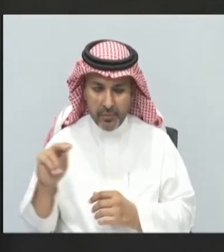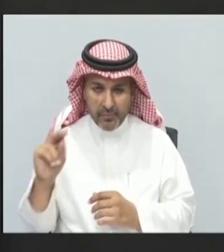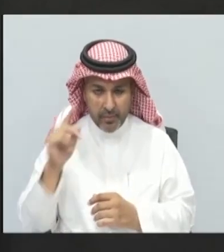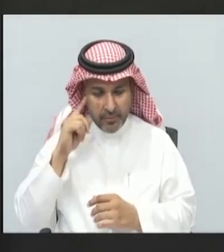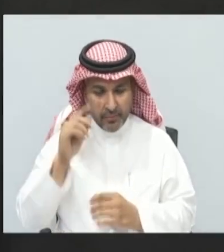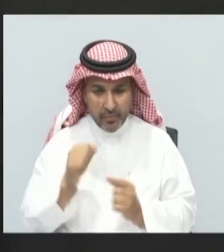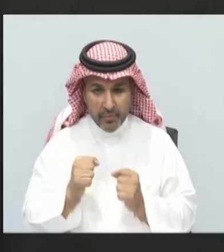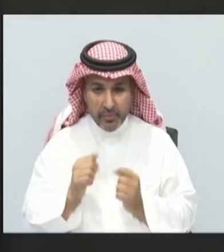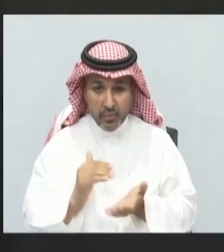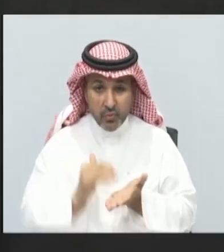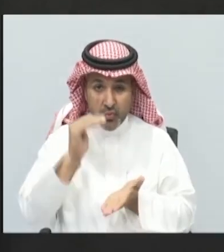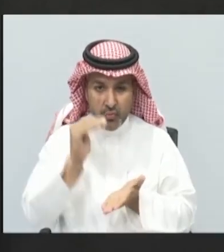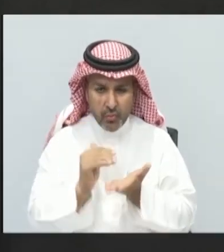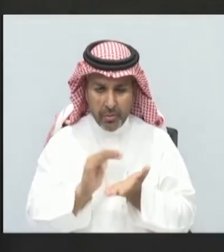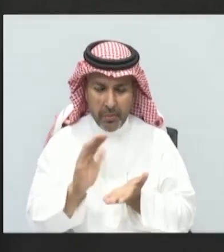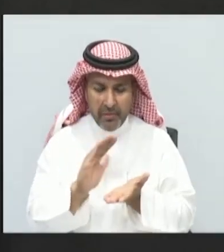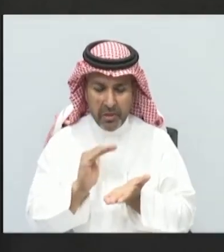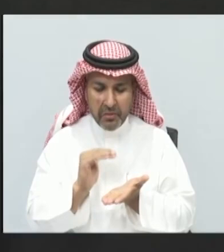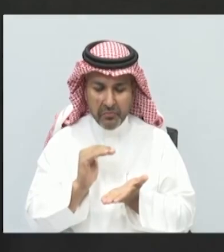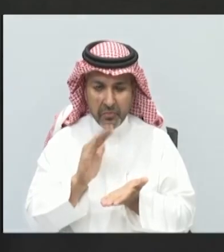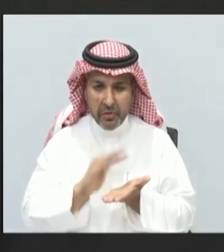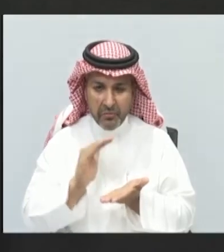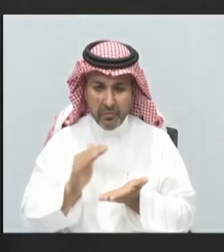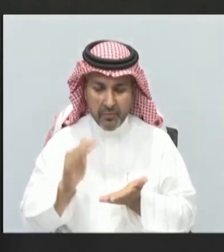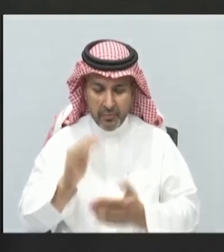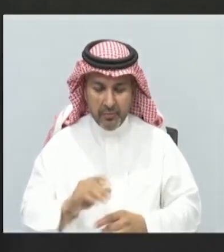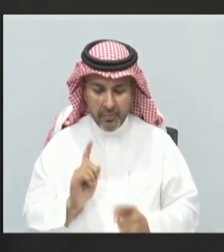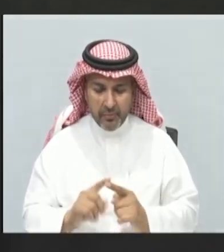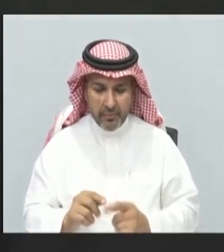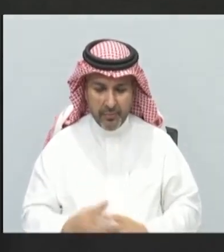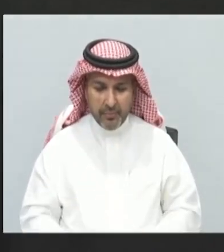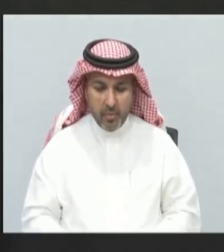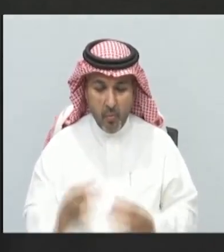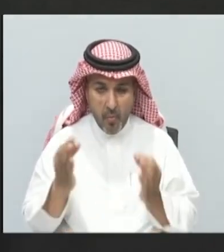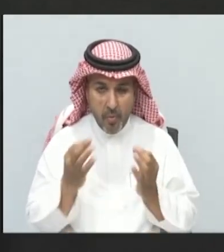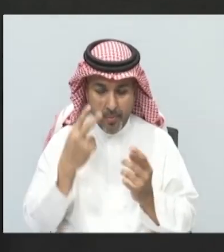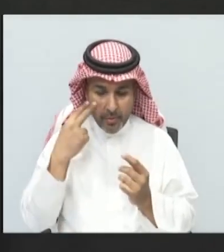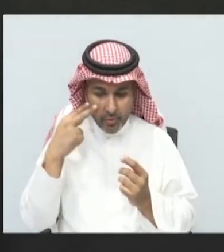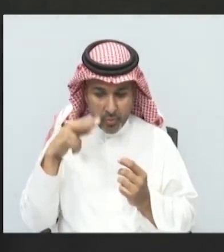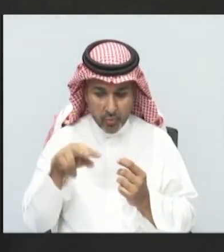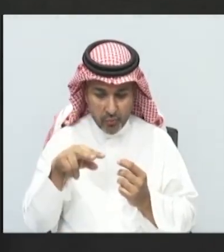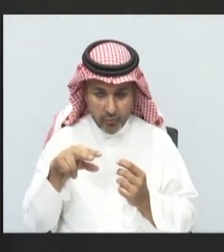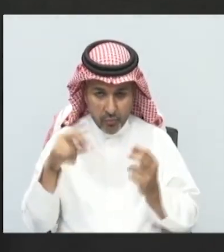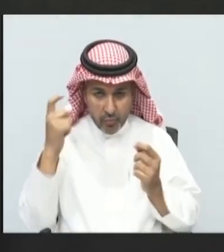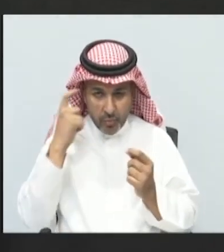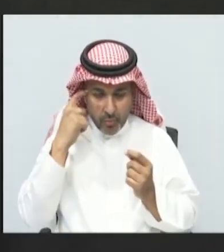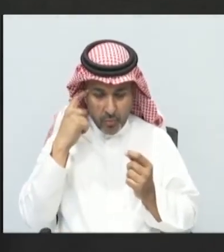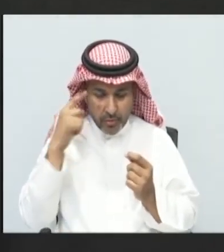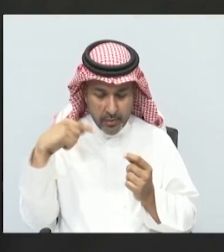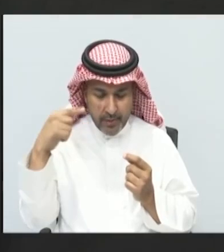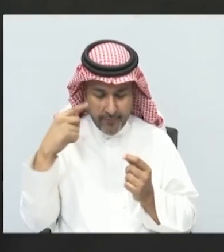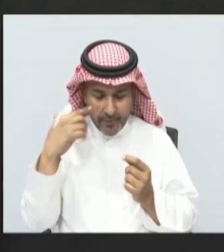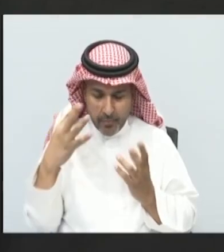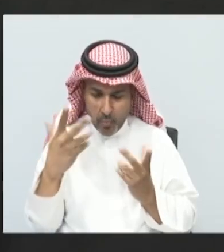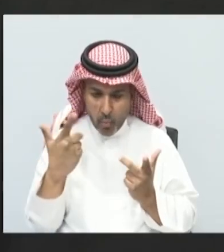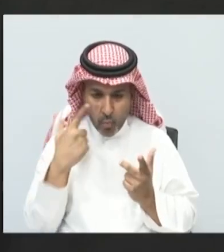تمثيل الحركه في الرسومات اننا نستطيع كفيزا ايي ان نحلل الحركات برؤيه الرسم فقط لاحظ كم